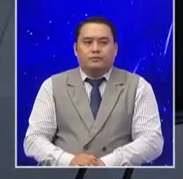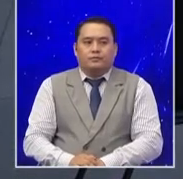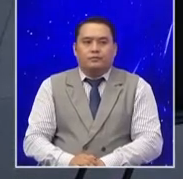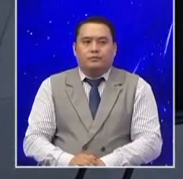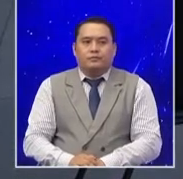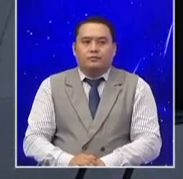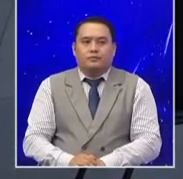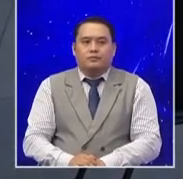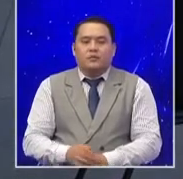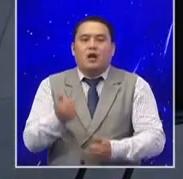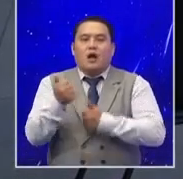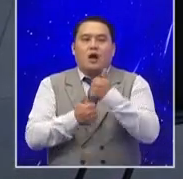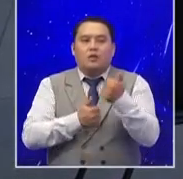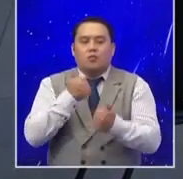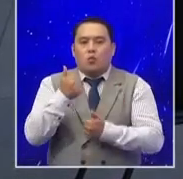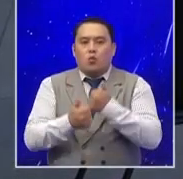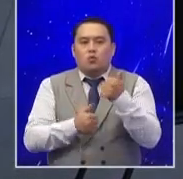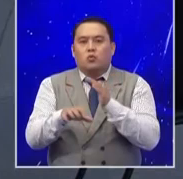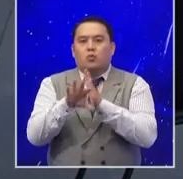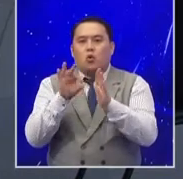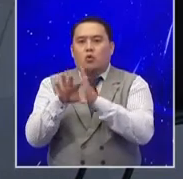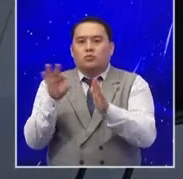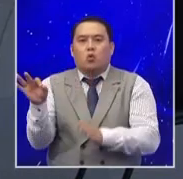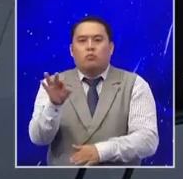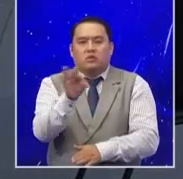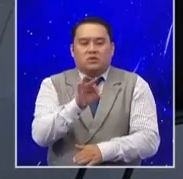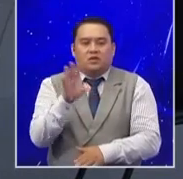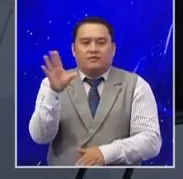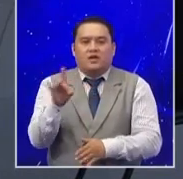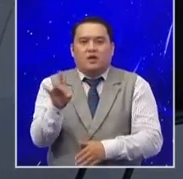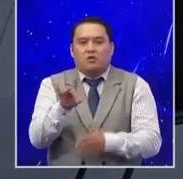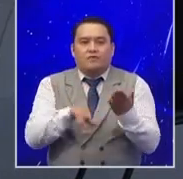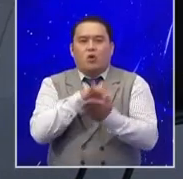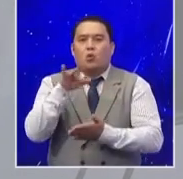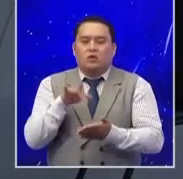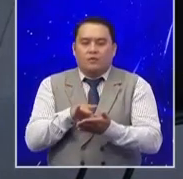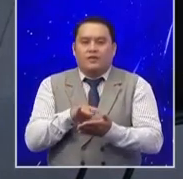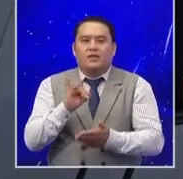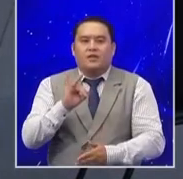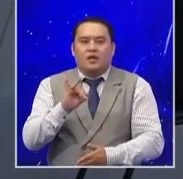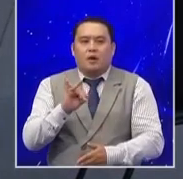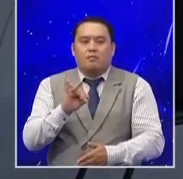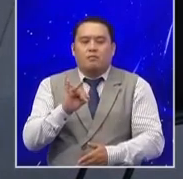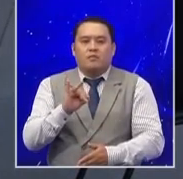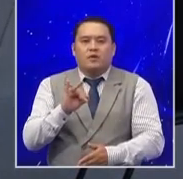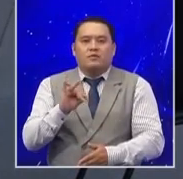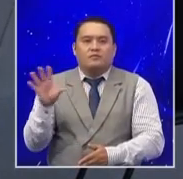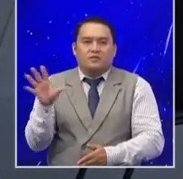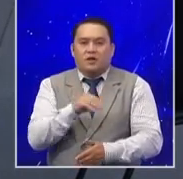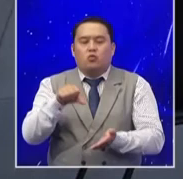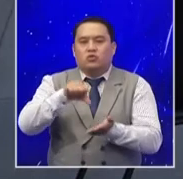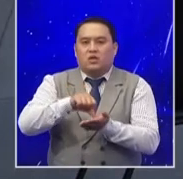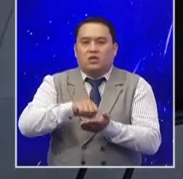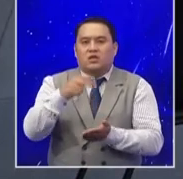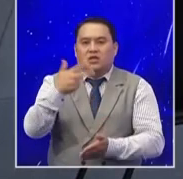Отборочные туры будут проводиться по всей области, районов и городов. Максимальное количество участников